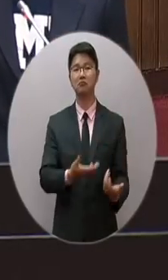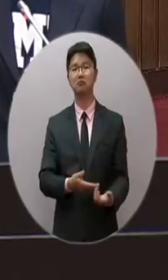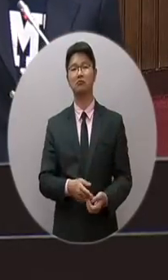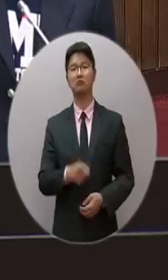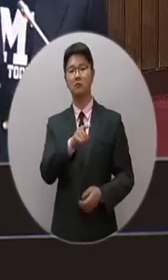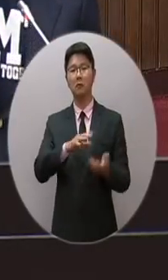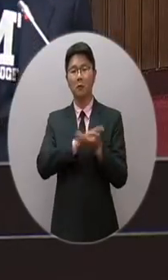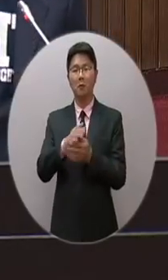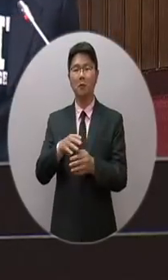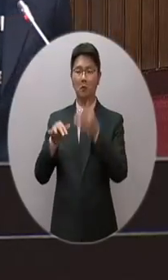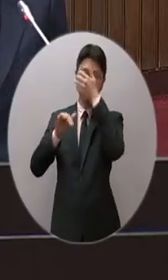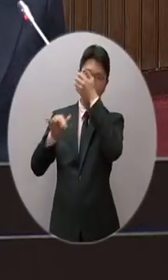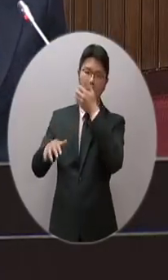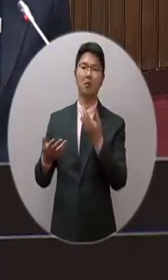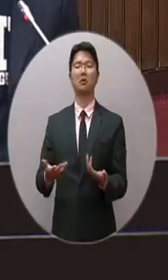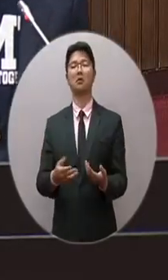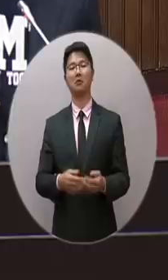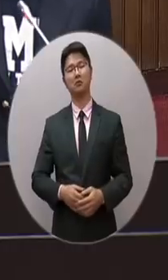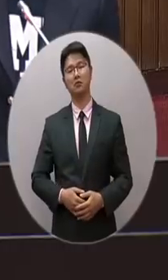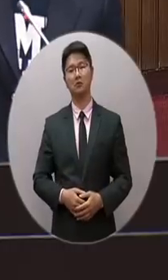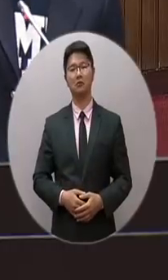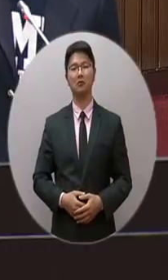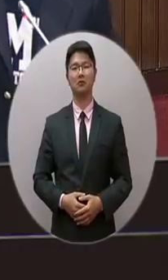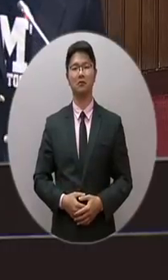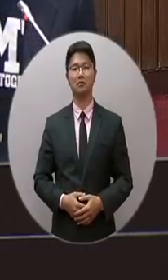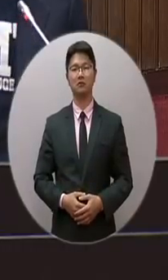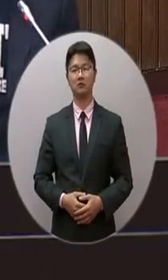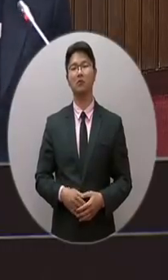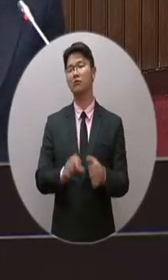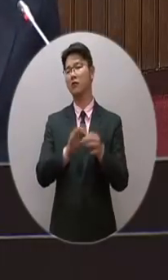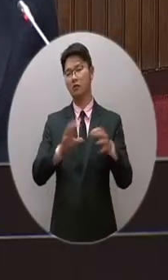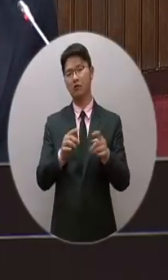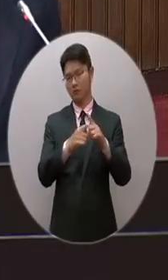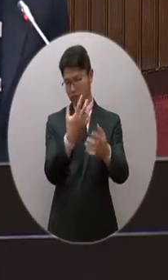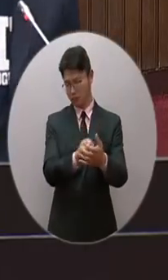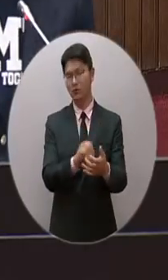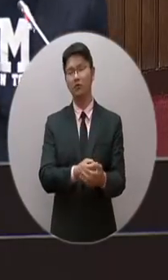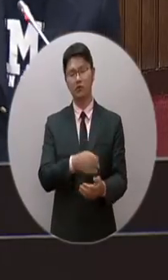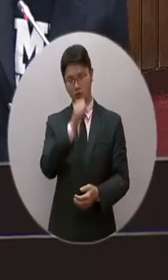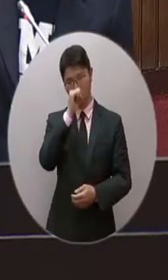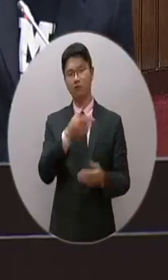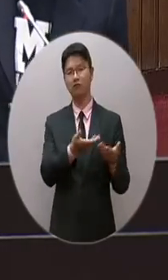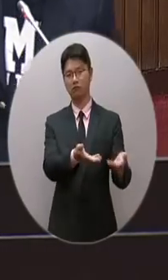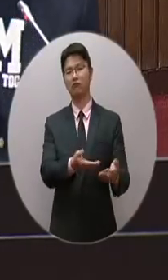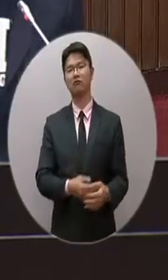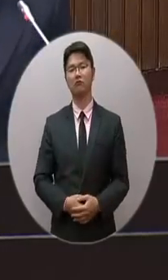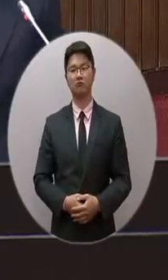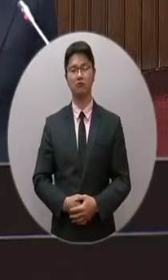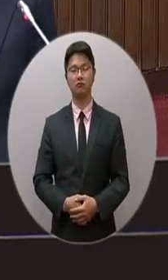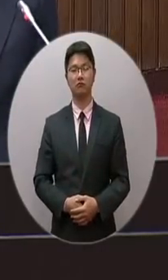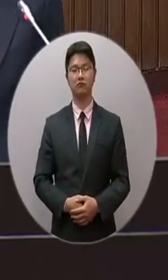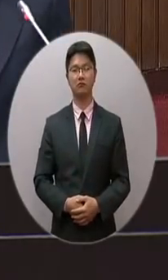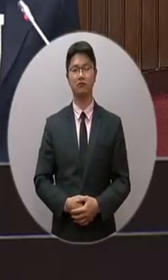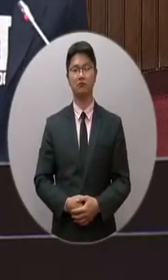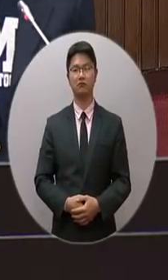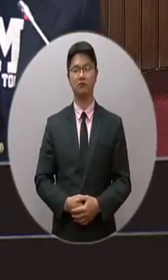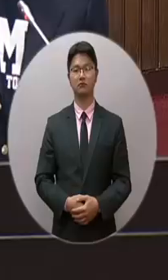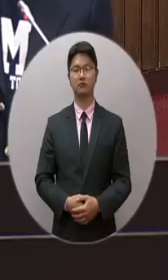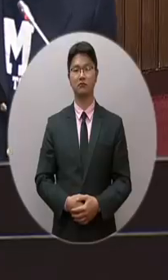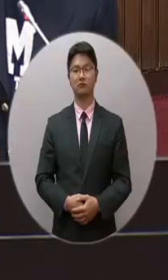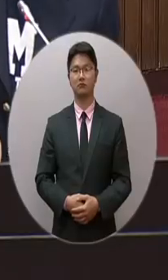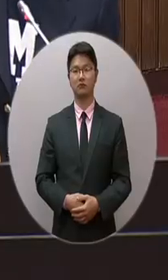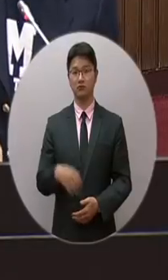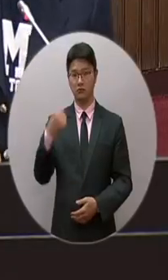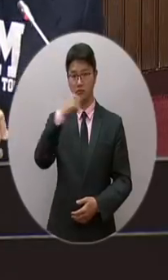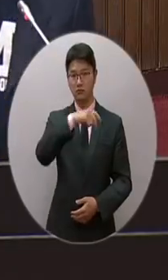巴、丢大便，这个没关系了哈，继续留着，白金欢迎继续留着。我们再看了、这个台